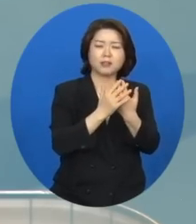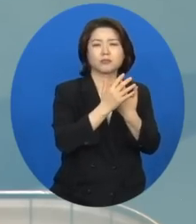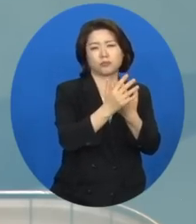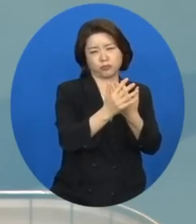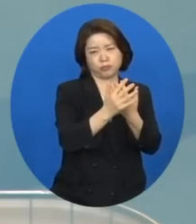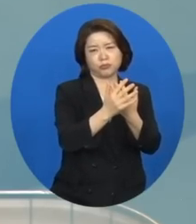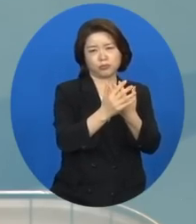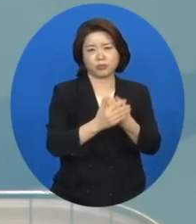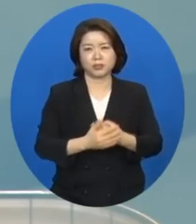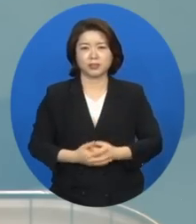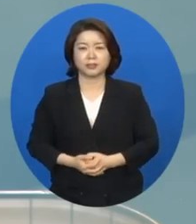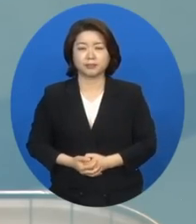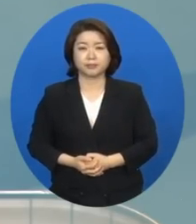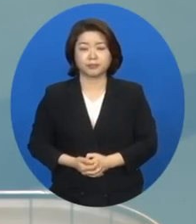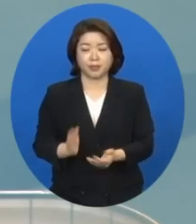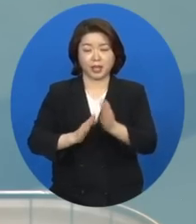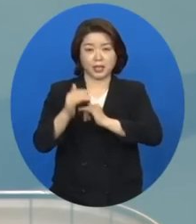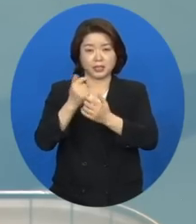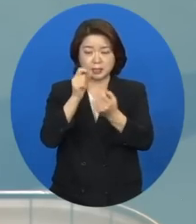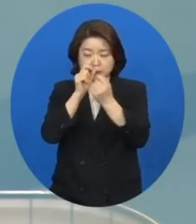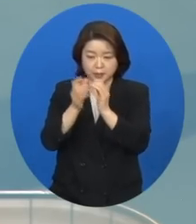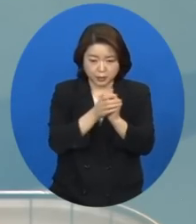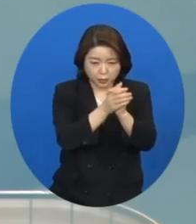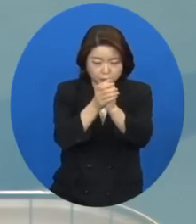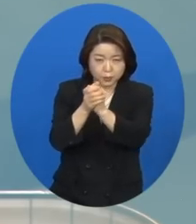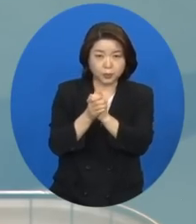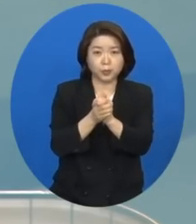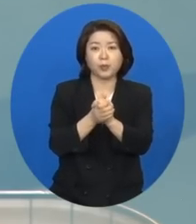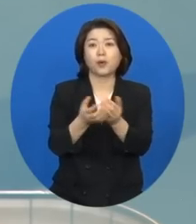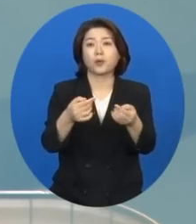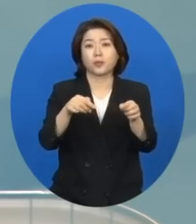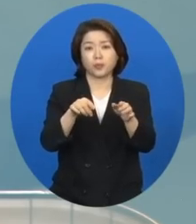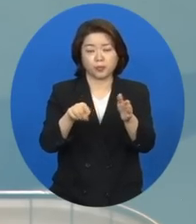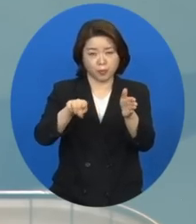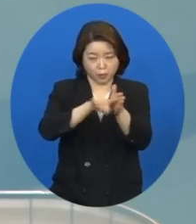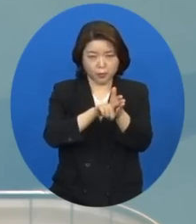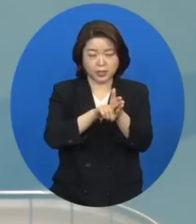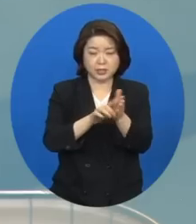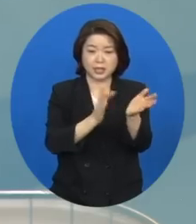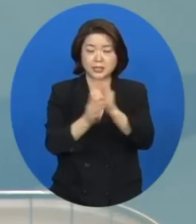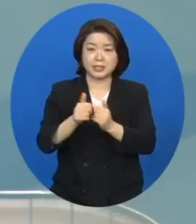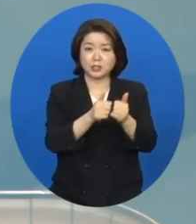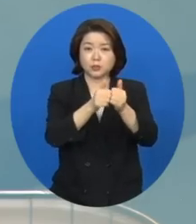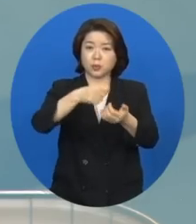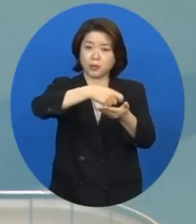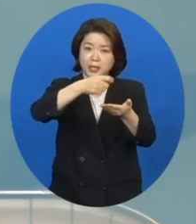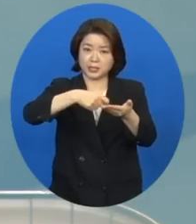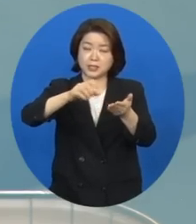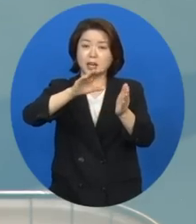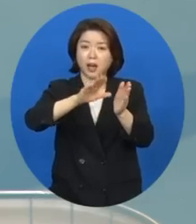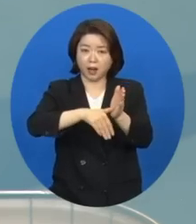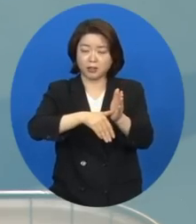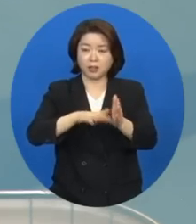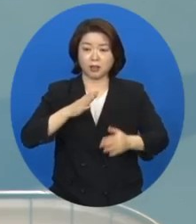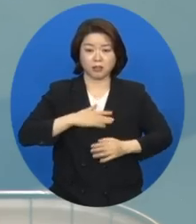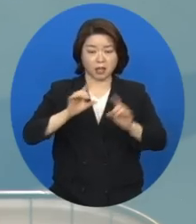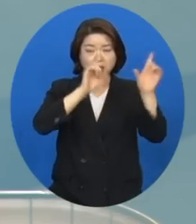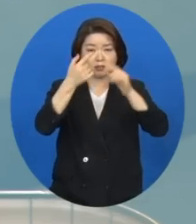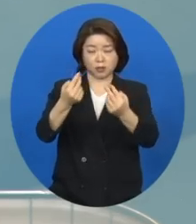부흥이었습니다. 예수님과 친밀히 동행하기 위해 예수동행 일기를 쓰면서 제 삶을